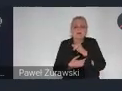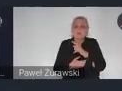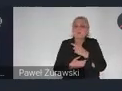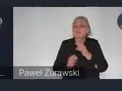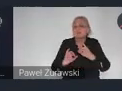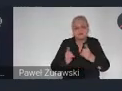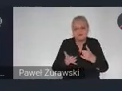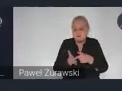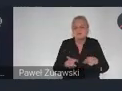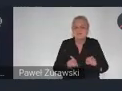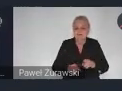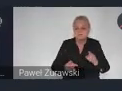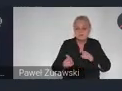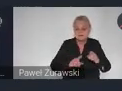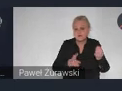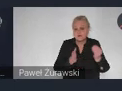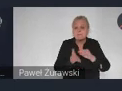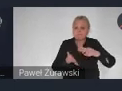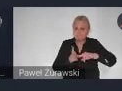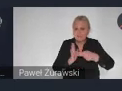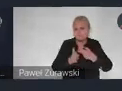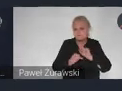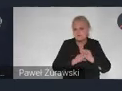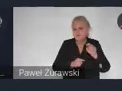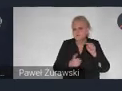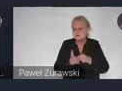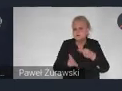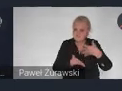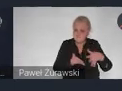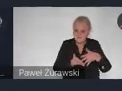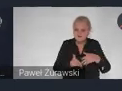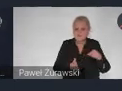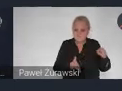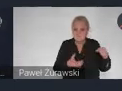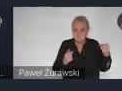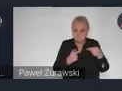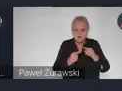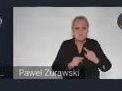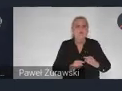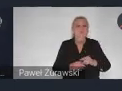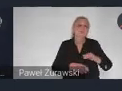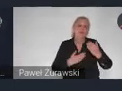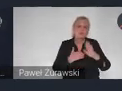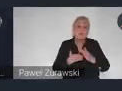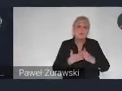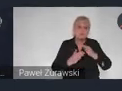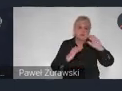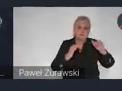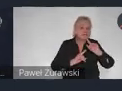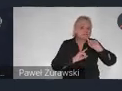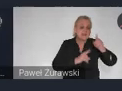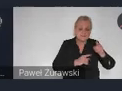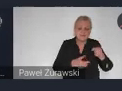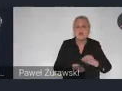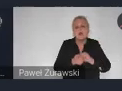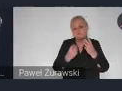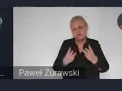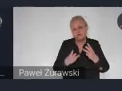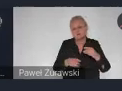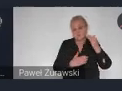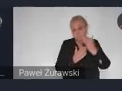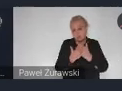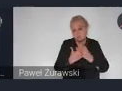odznaczenia czy planowany wydatek będzie pod zlecony oraz co ważne z punktu widzenia naszego